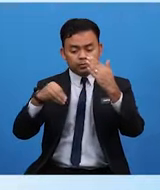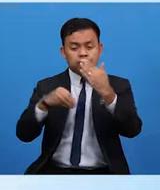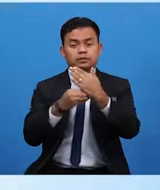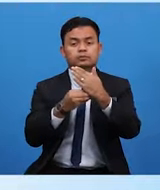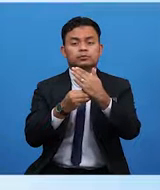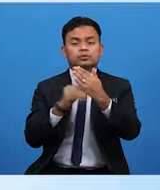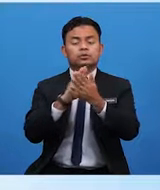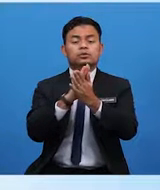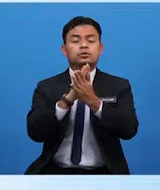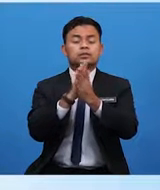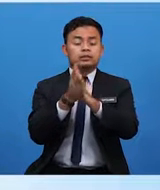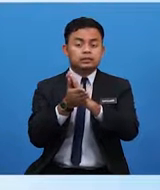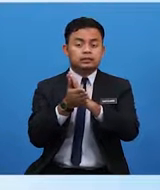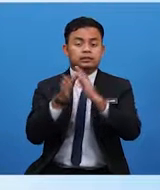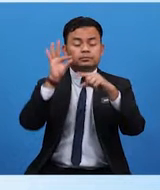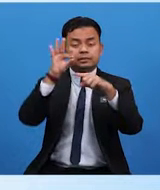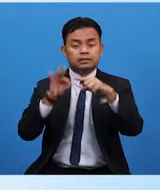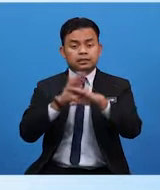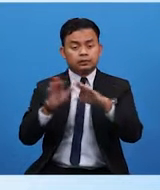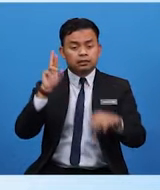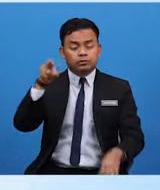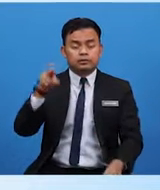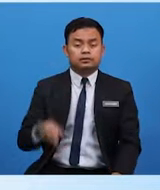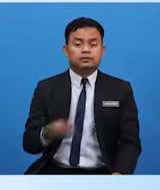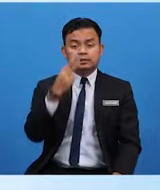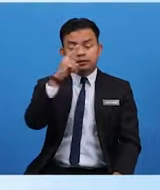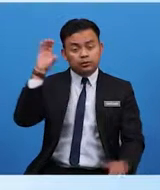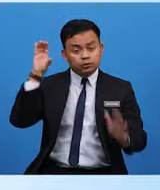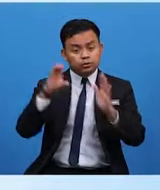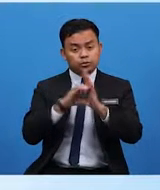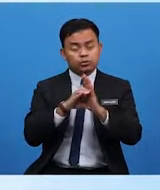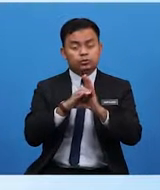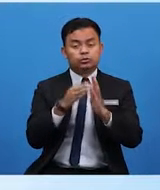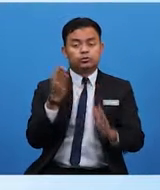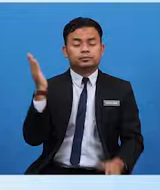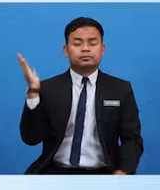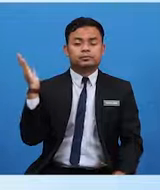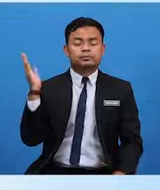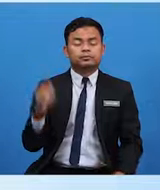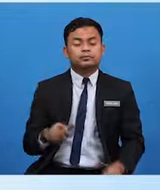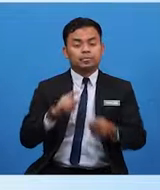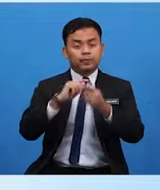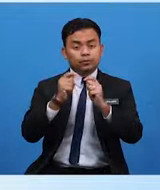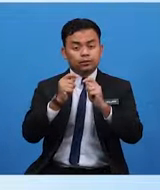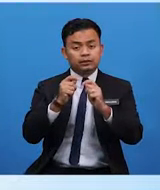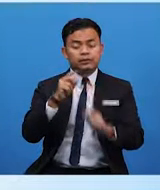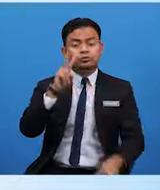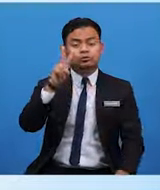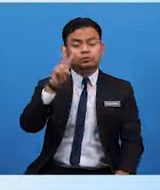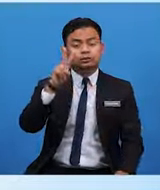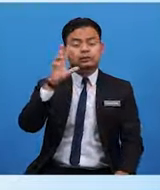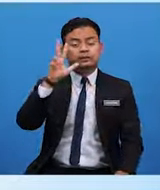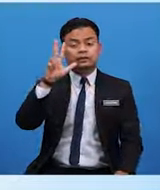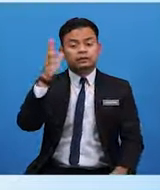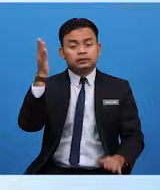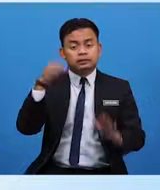lihat contoh berikut tukarkan 2 38 kepada pecahan